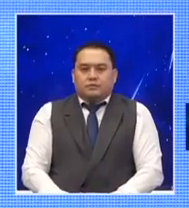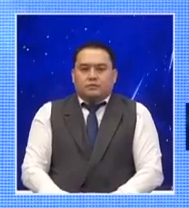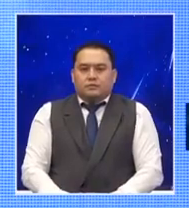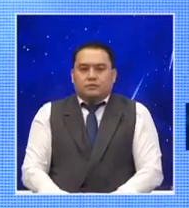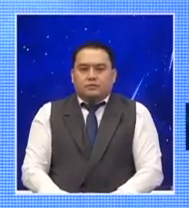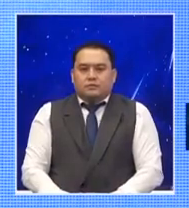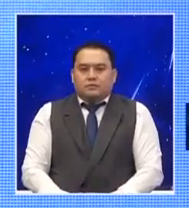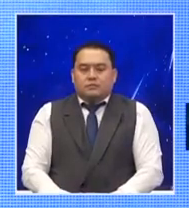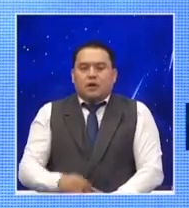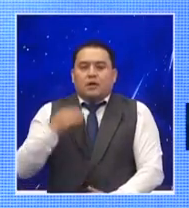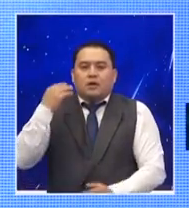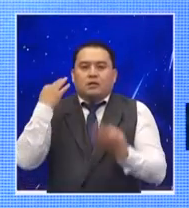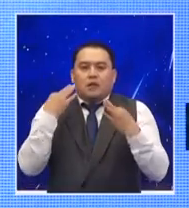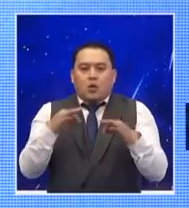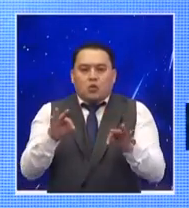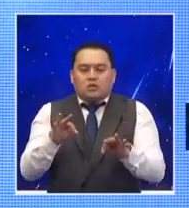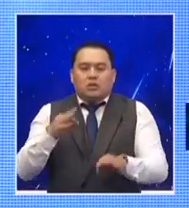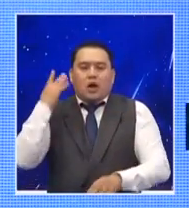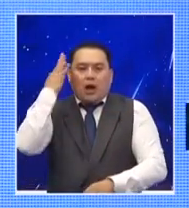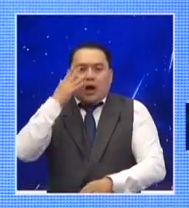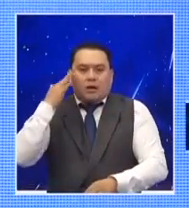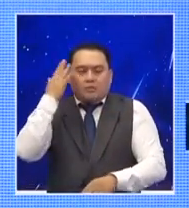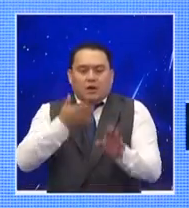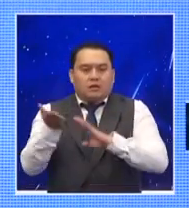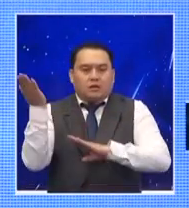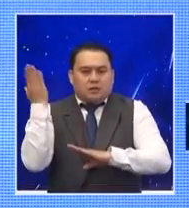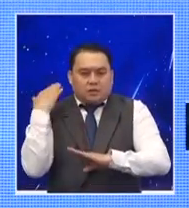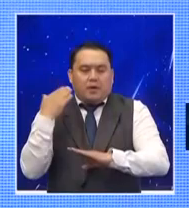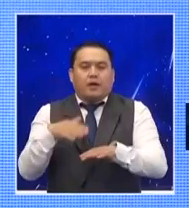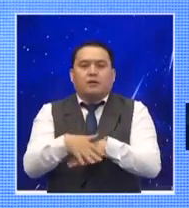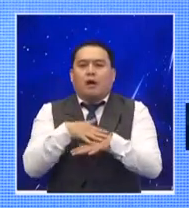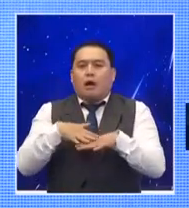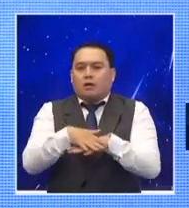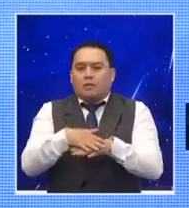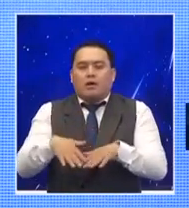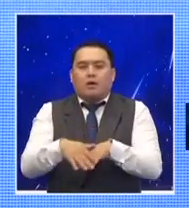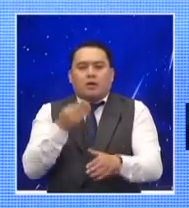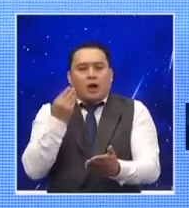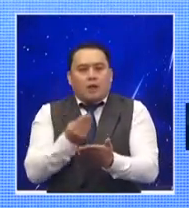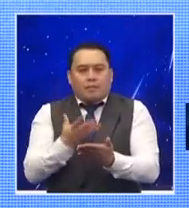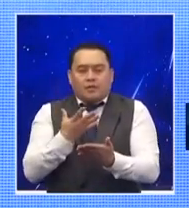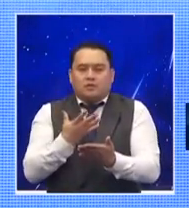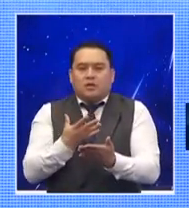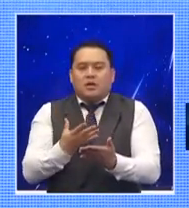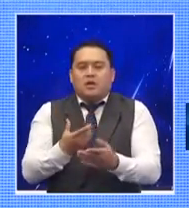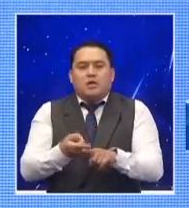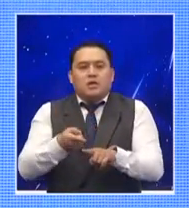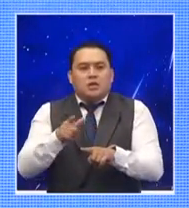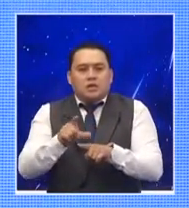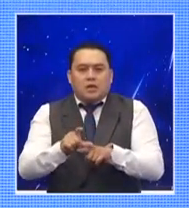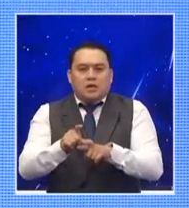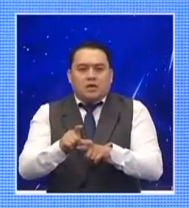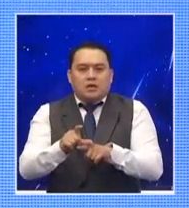бабалардың арманы мен аманаты, халықтың ең киелі құндылығы, елдің үкілі үміті